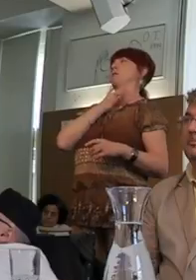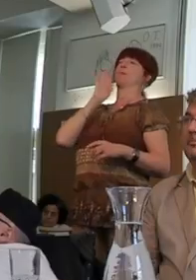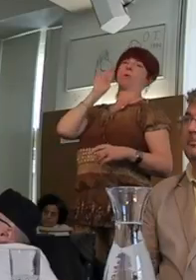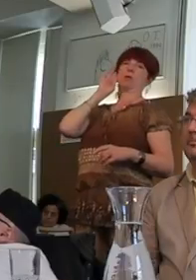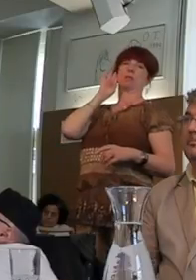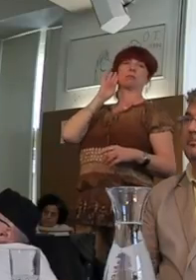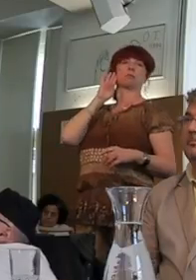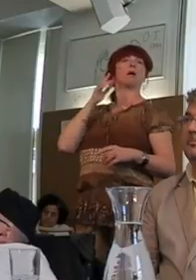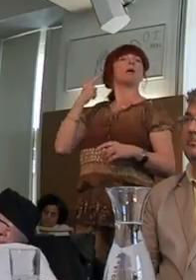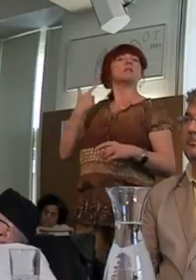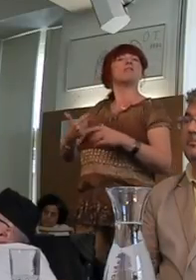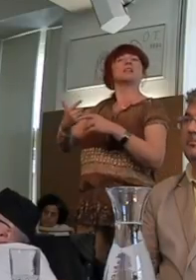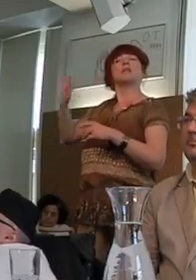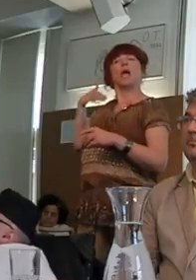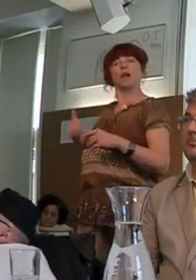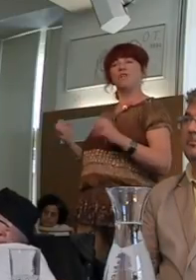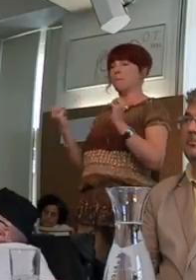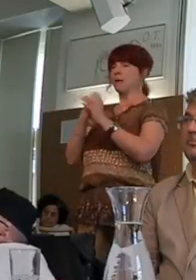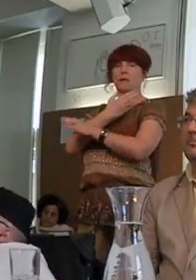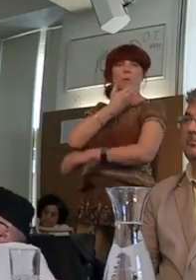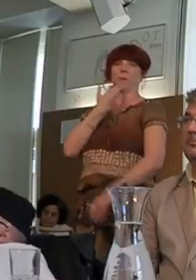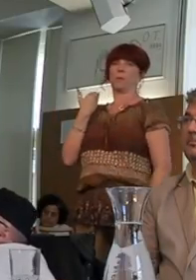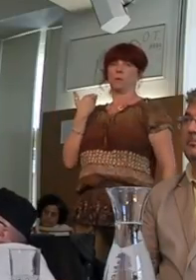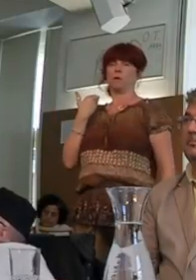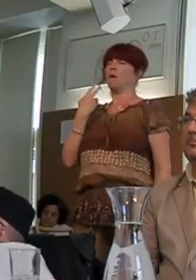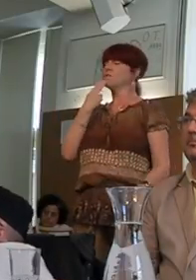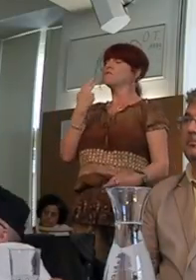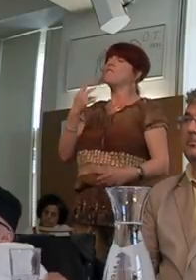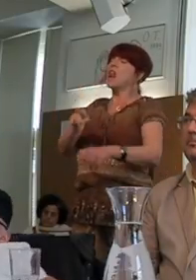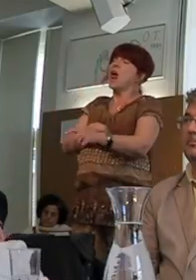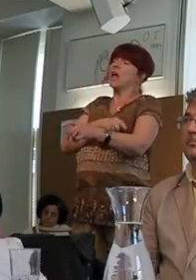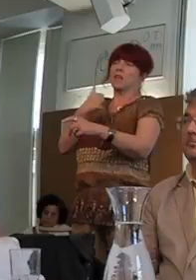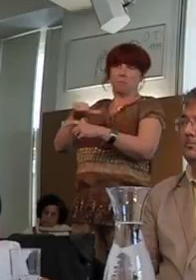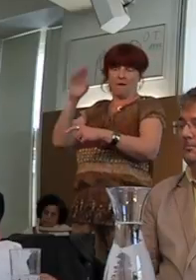den Medien nicht so. Jeder, der lang genug dabei ist, weiß das.